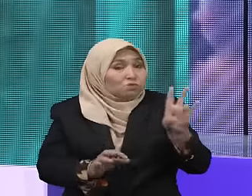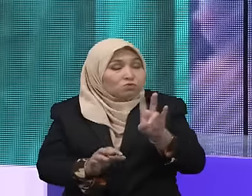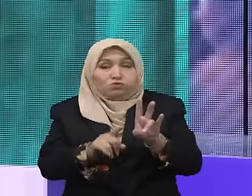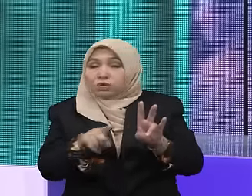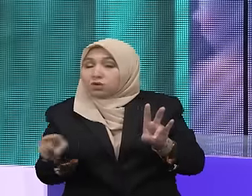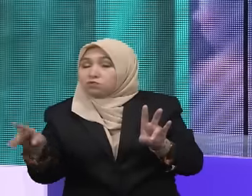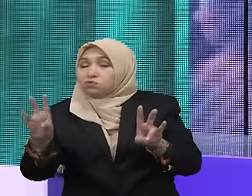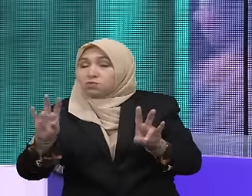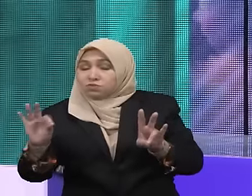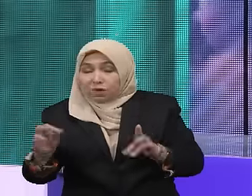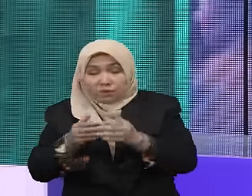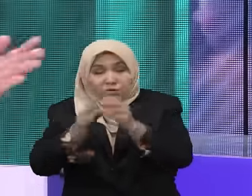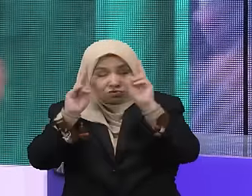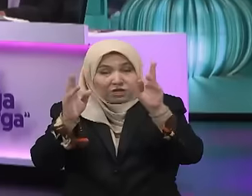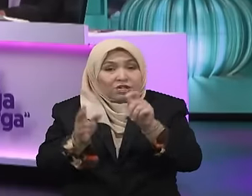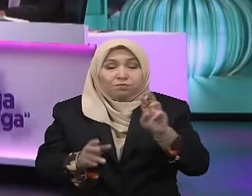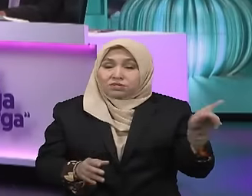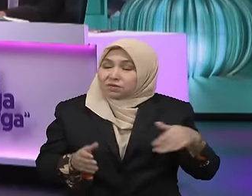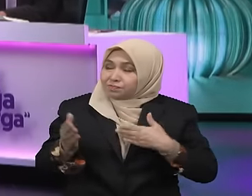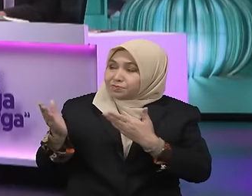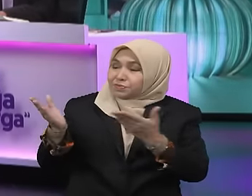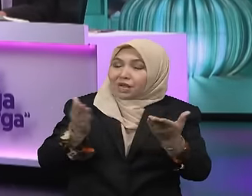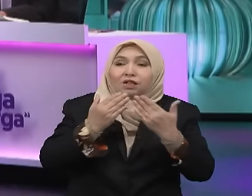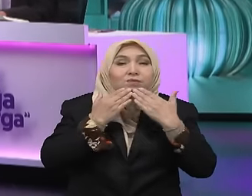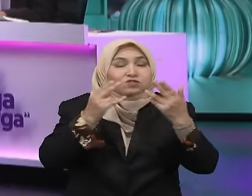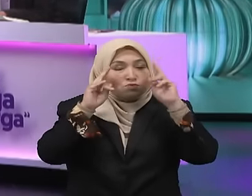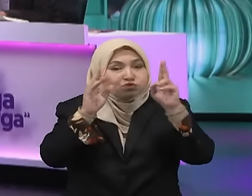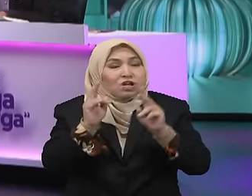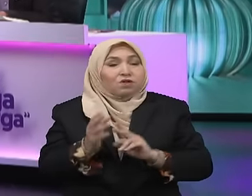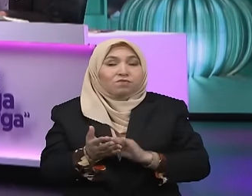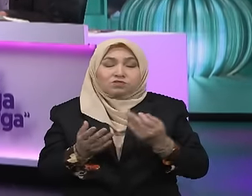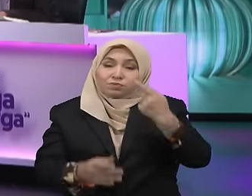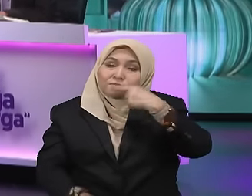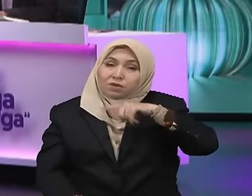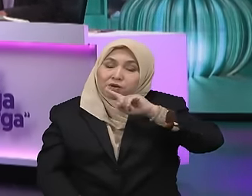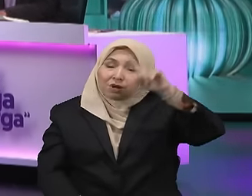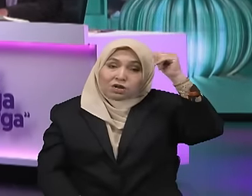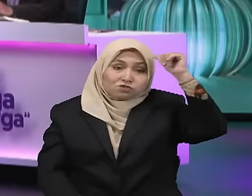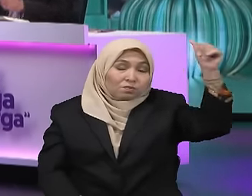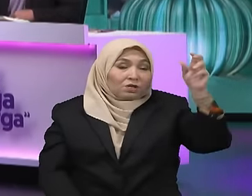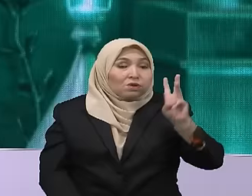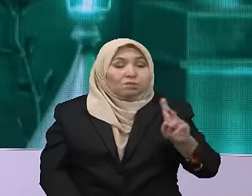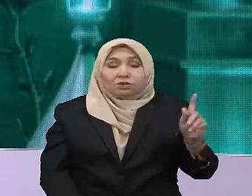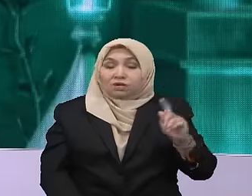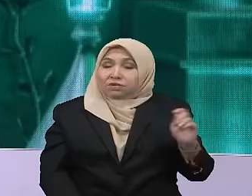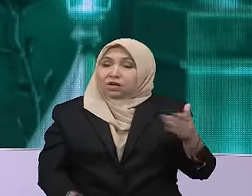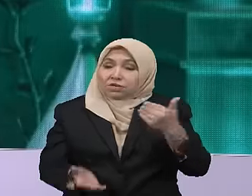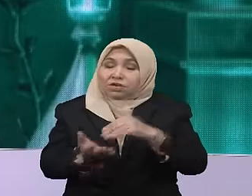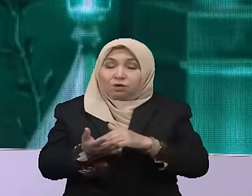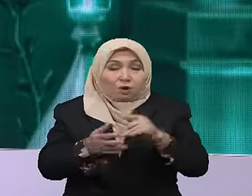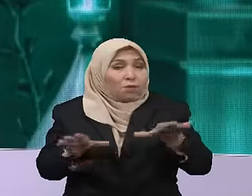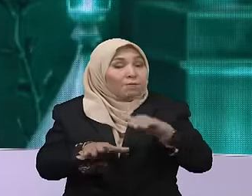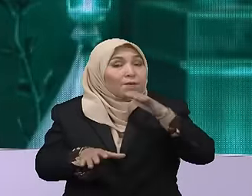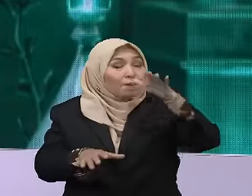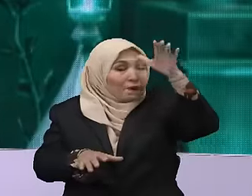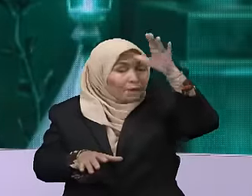79 dipimpin Al-Fadhil Ustaz Tarmizi. Sila Ustaz. Terima kasih Al-Fadhil Ustaz Fazrul. Bismillahirrahmanirrahim. Assalamualaikum warahmatullahi wabarakatuh. Sekali lagi buat ayah dan